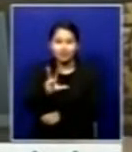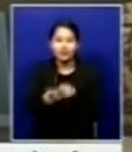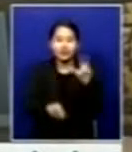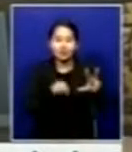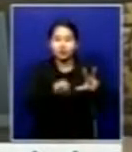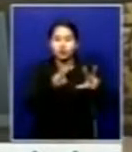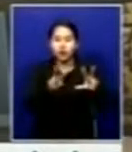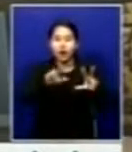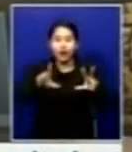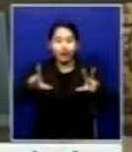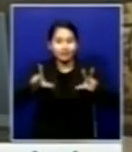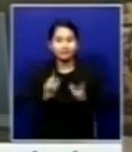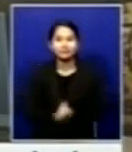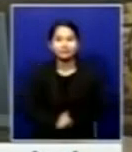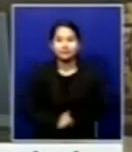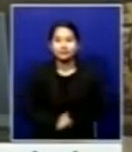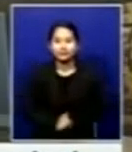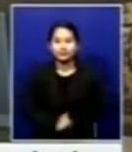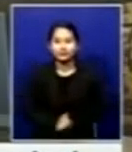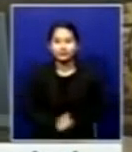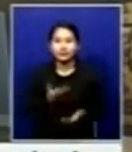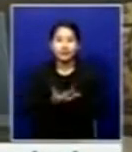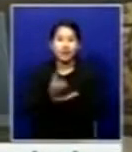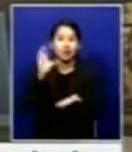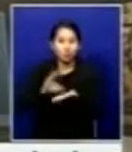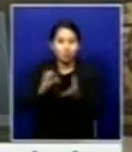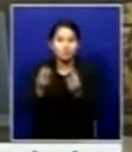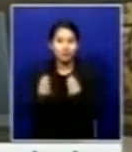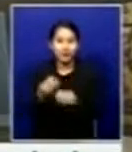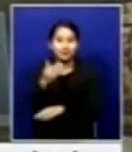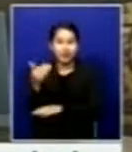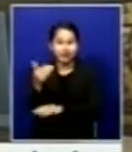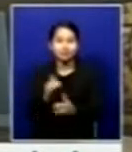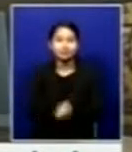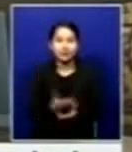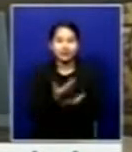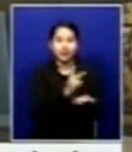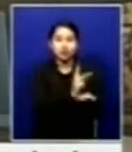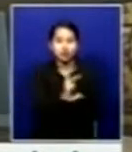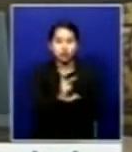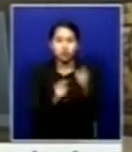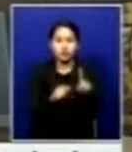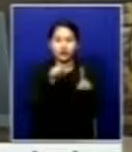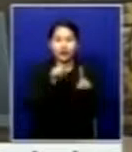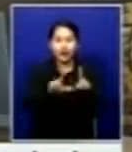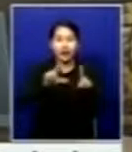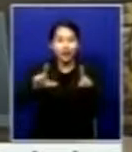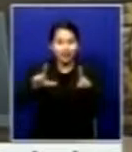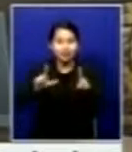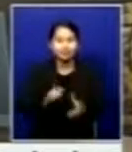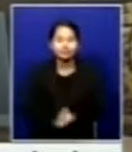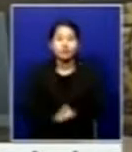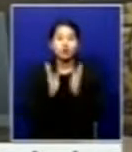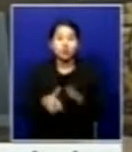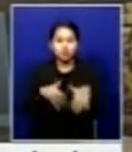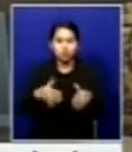านครับจากงบประมาณแผ่นดินจากเงินกู้อีก1ล้านล้านที่พี่น้องประชาชนต้